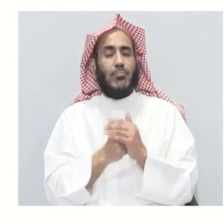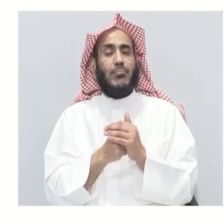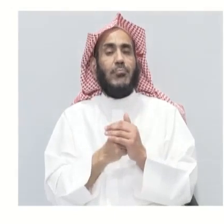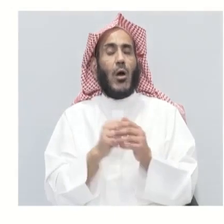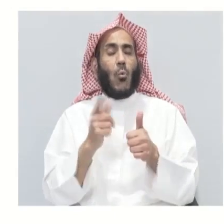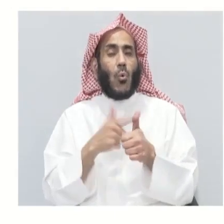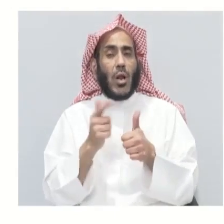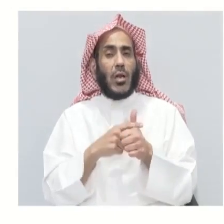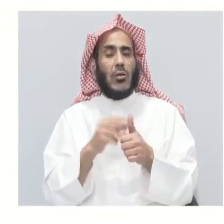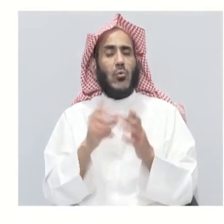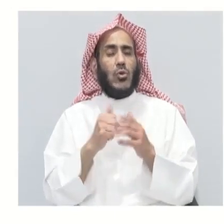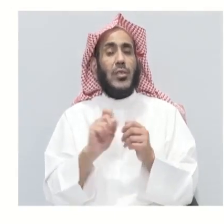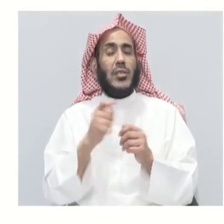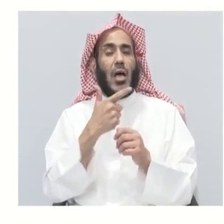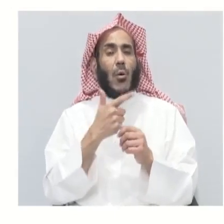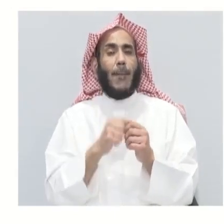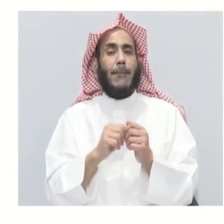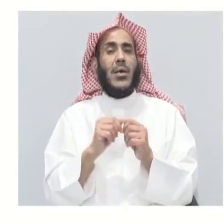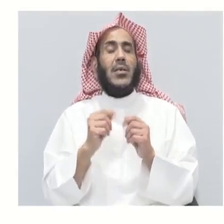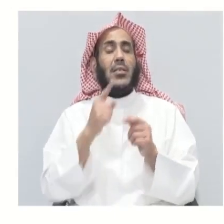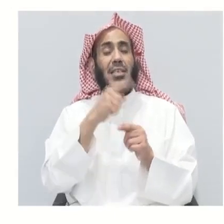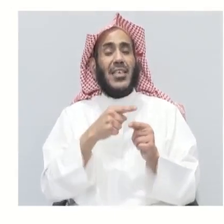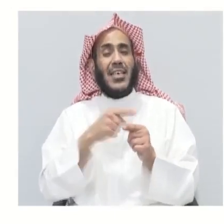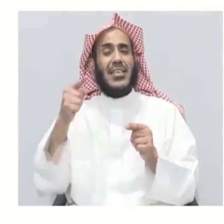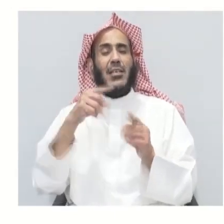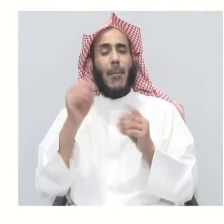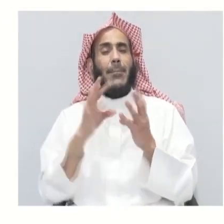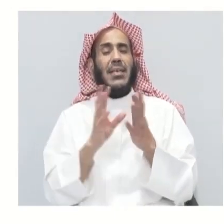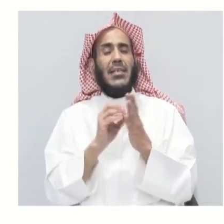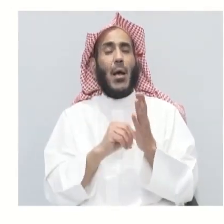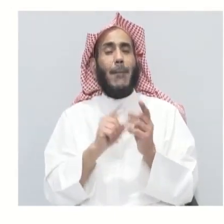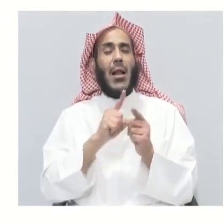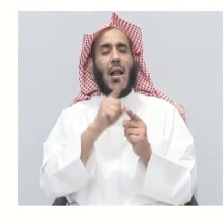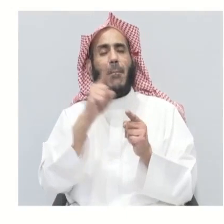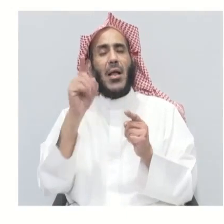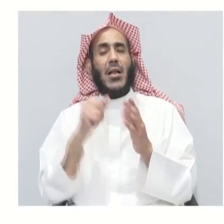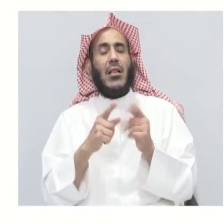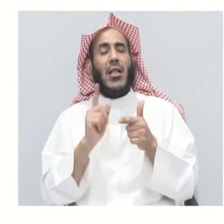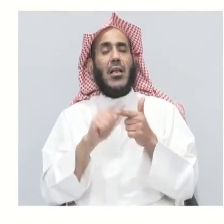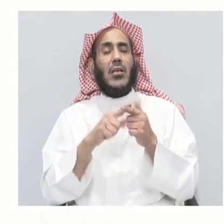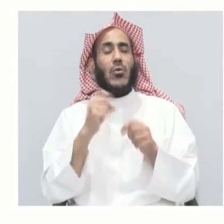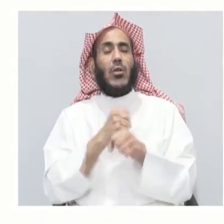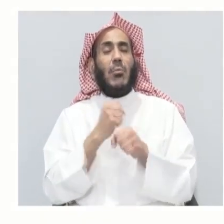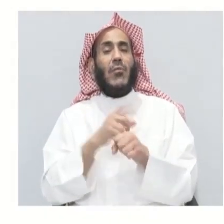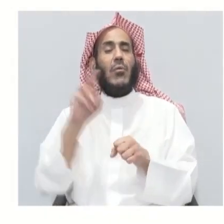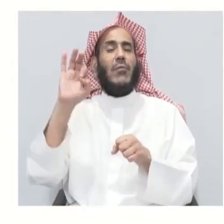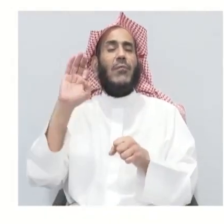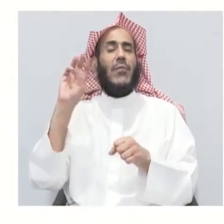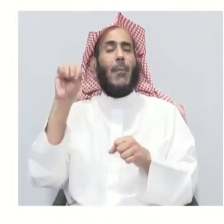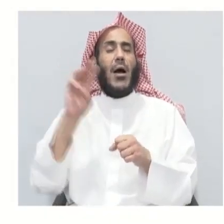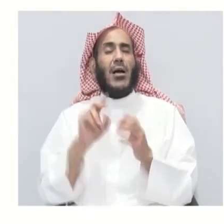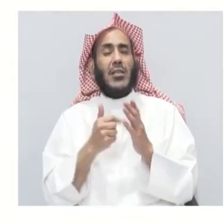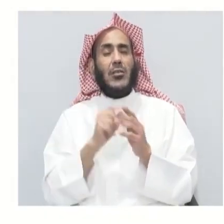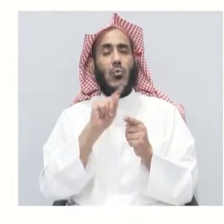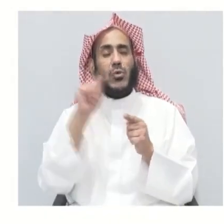اولا نوجد التسارع من الرسم البياني عن طريق حساب الميل ثانيا اطبق في قانون فما ويبدو لك اخترت